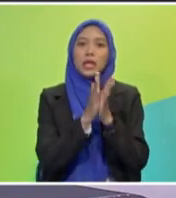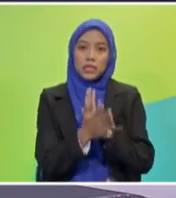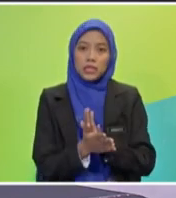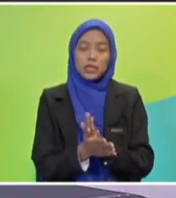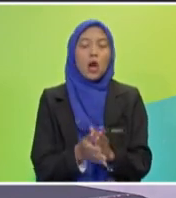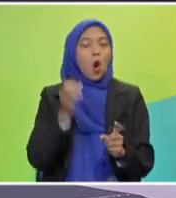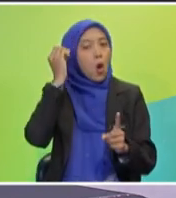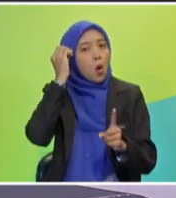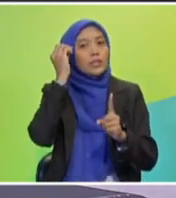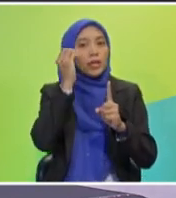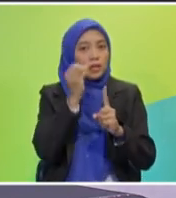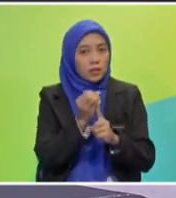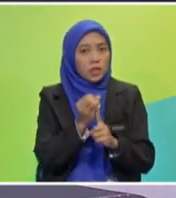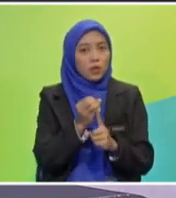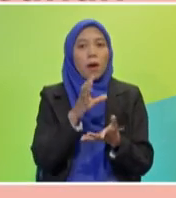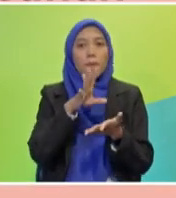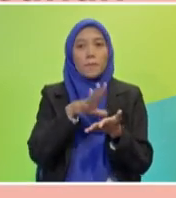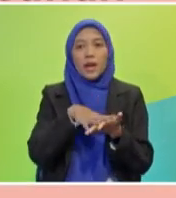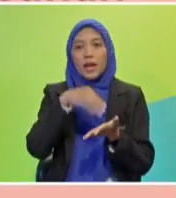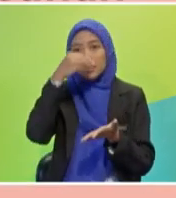Mira, berkaitan dengan